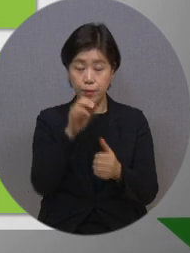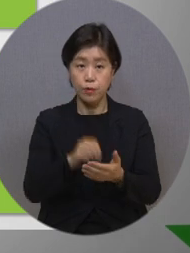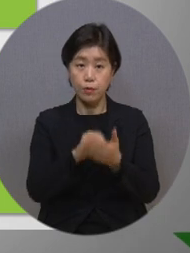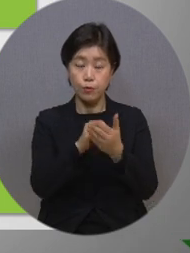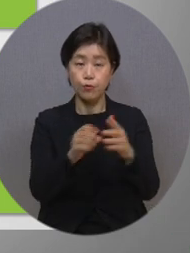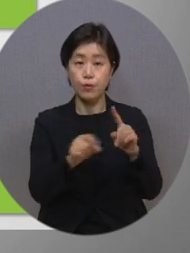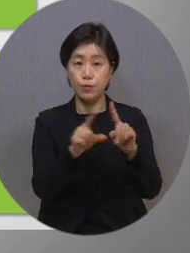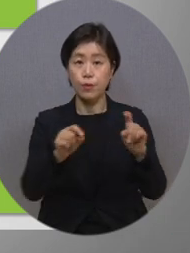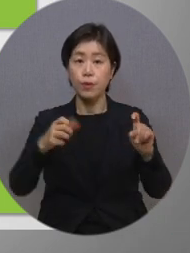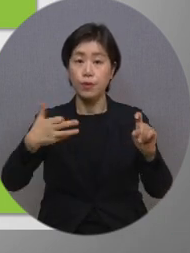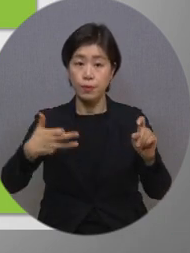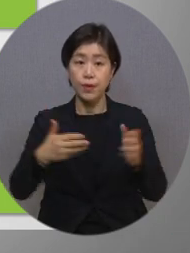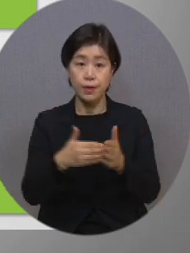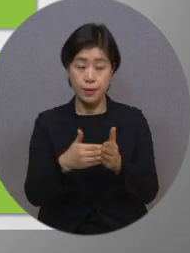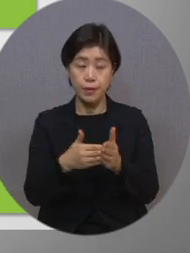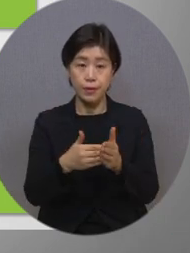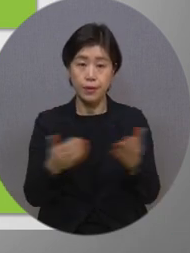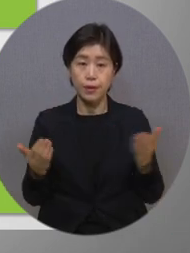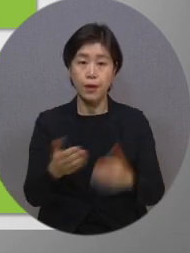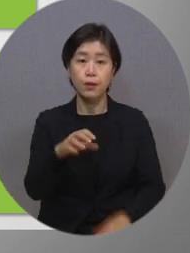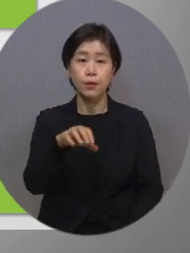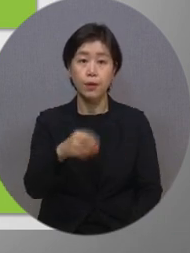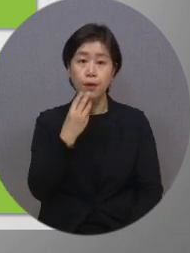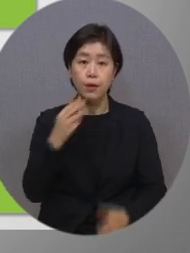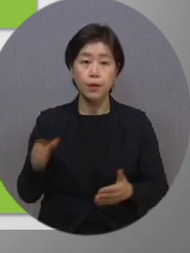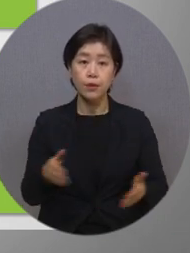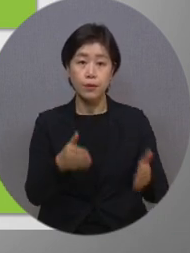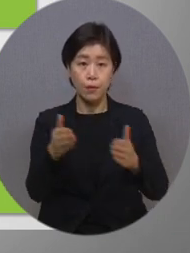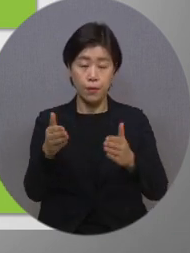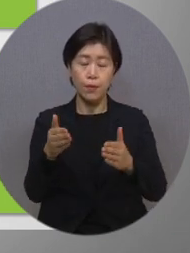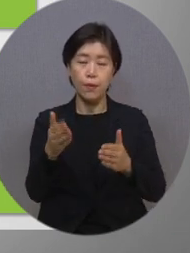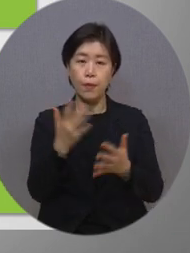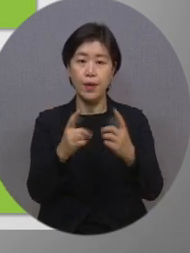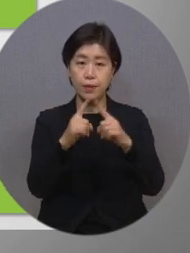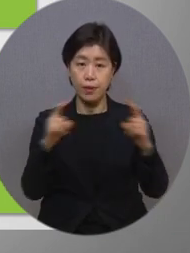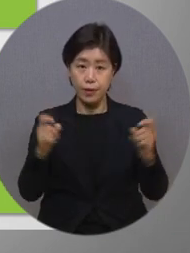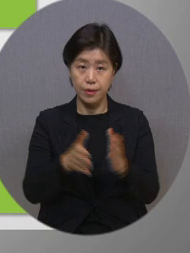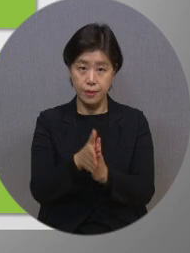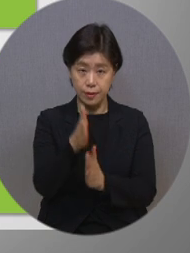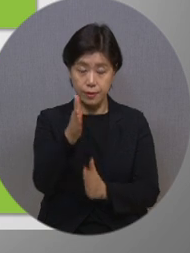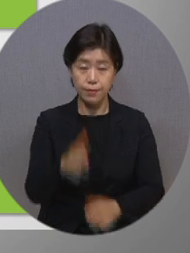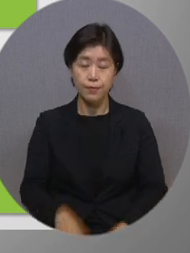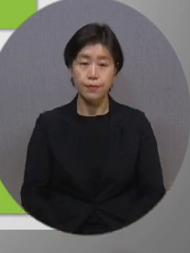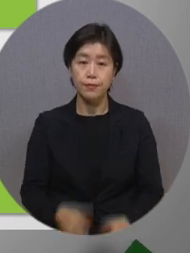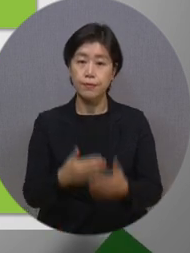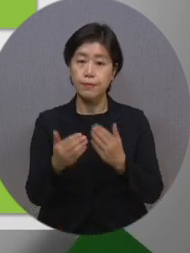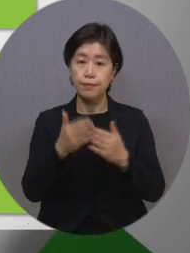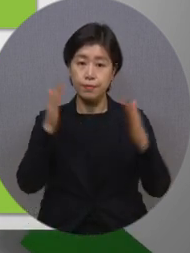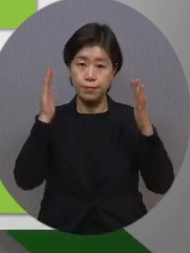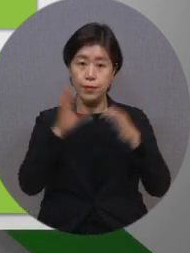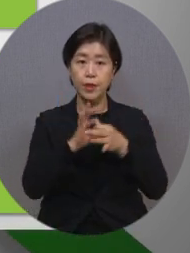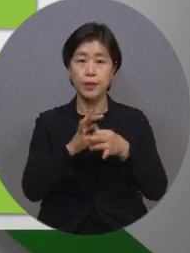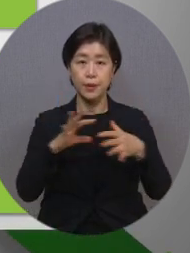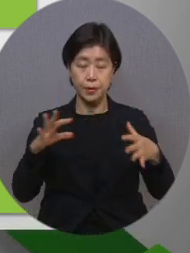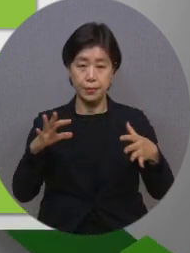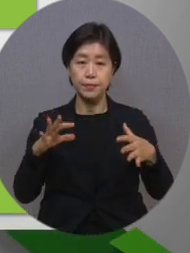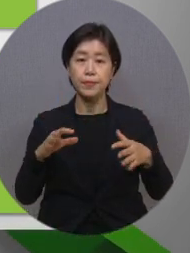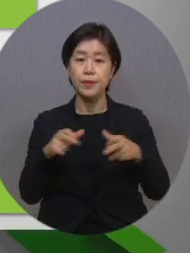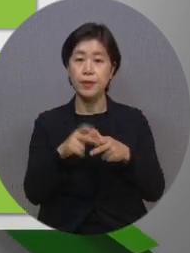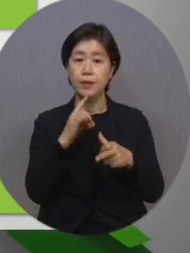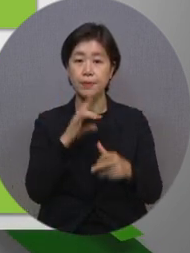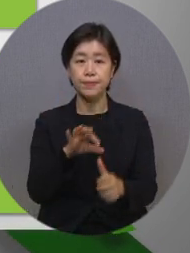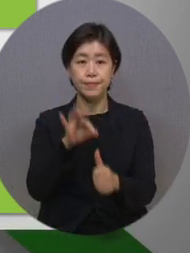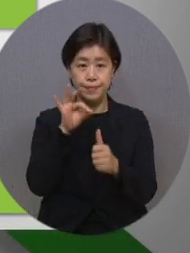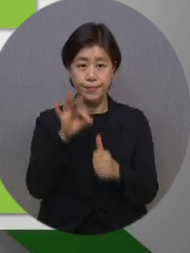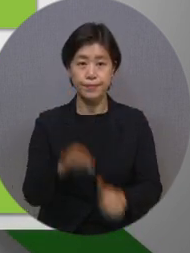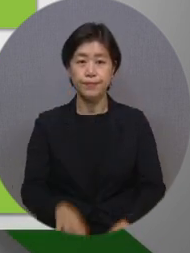11월 18일까지며 근무지는 경기도 화성시입니다. 경력과 학력은 무관하며